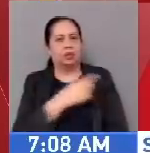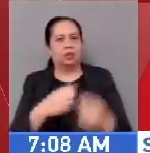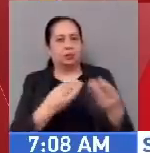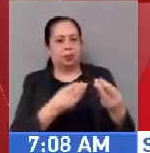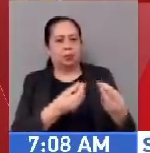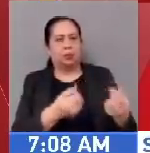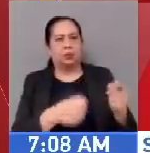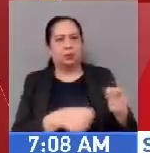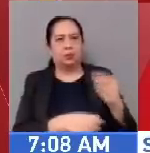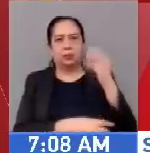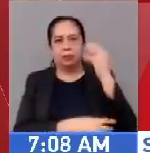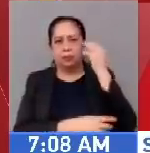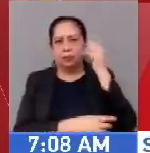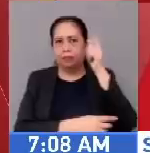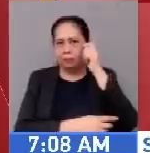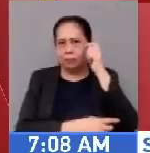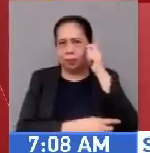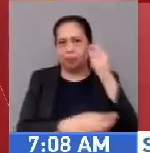Tibok.